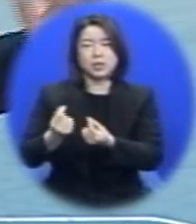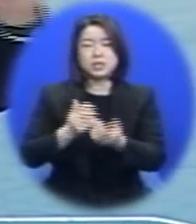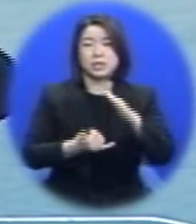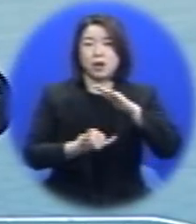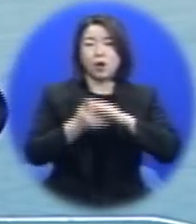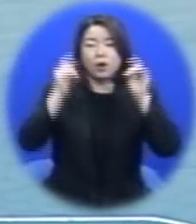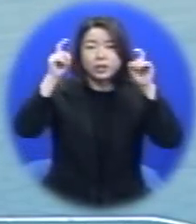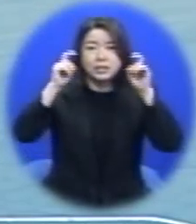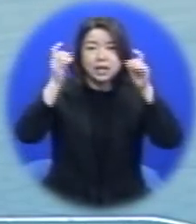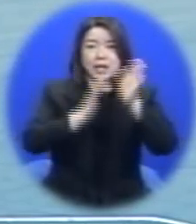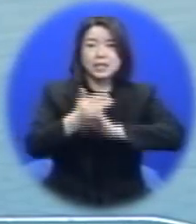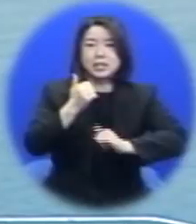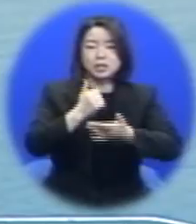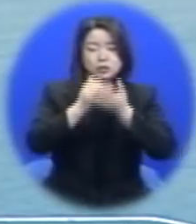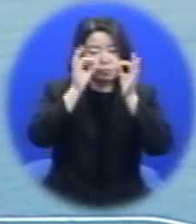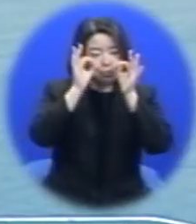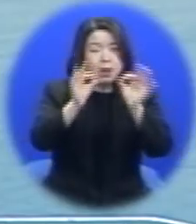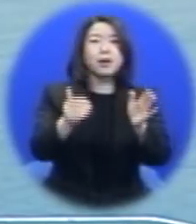예수님을 봅니다.